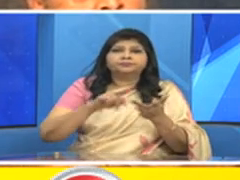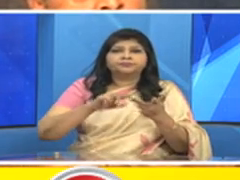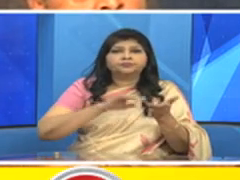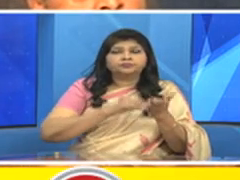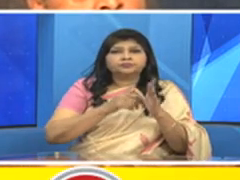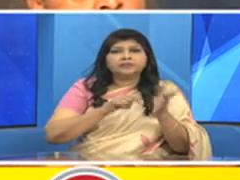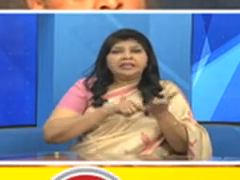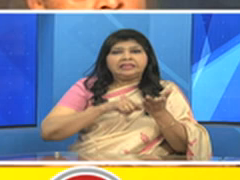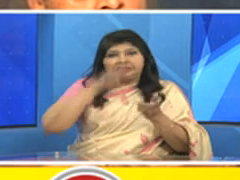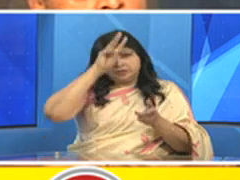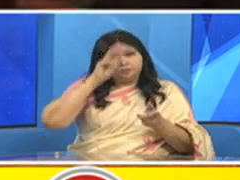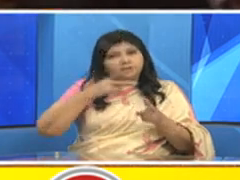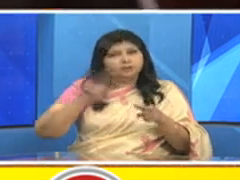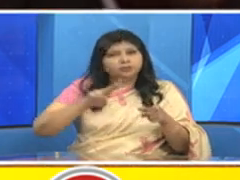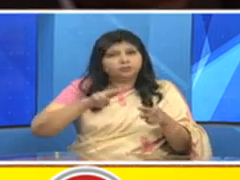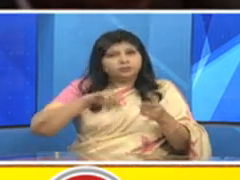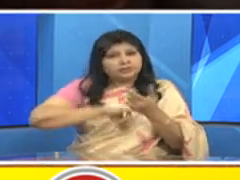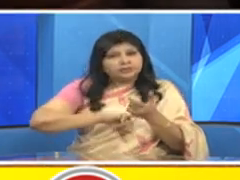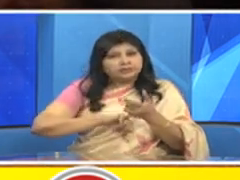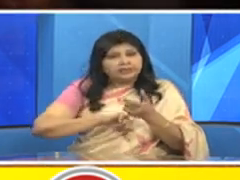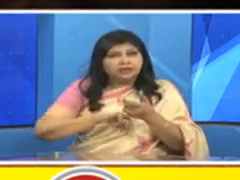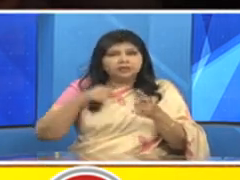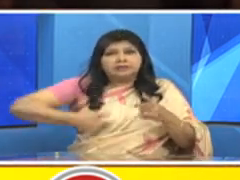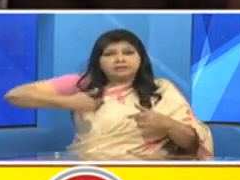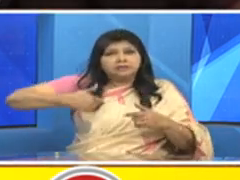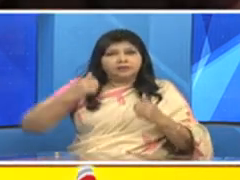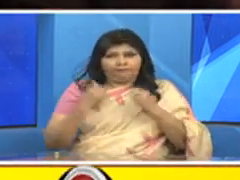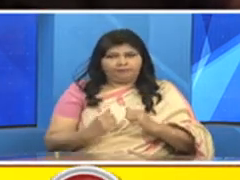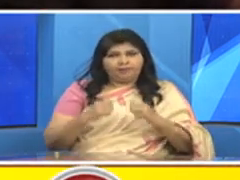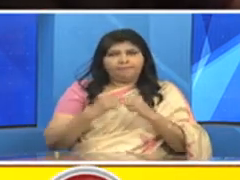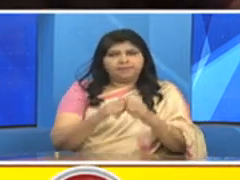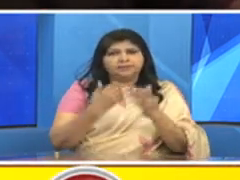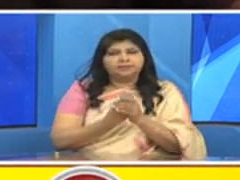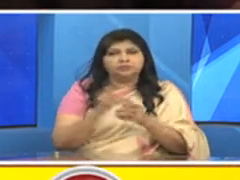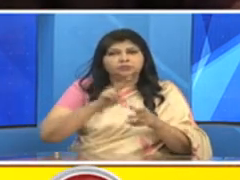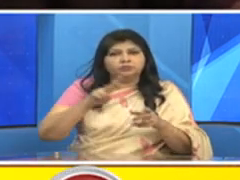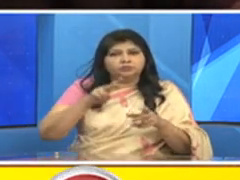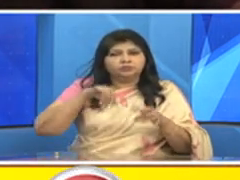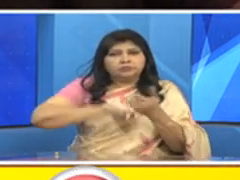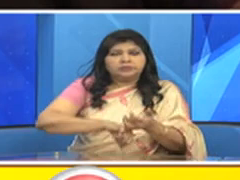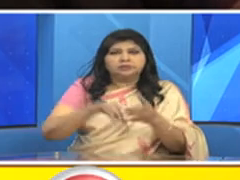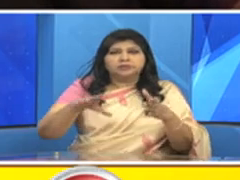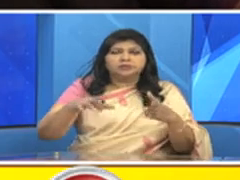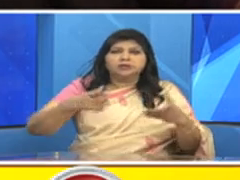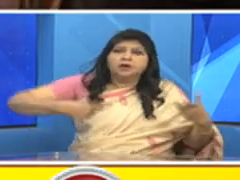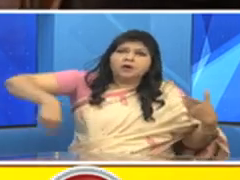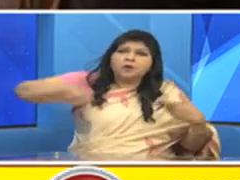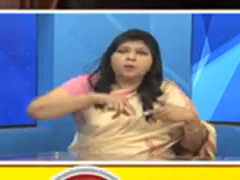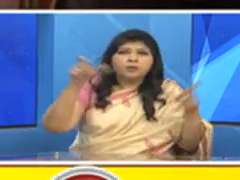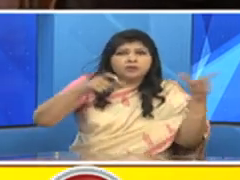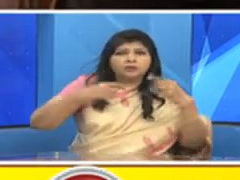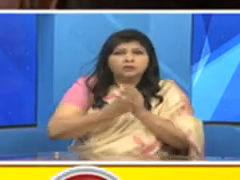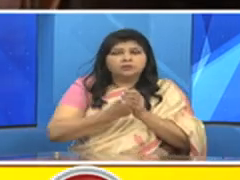त्रिपुरा दोनों राज्यों के मुख्यमंत्री मौजूद थे। यह समझौता दोनों राज्यों की जनता की सहमति